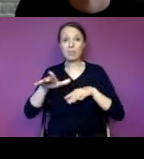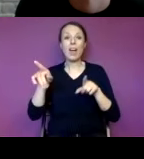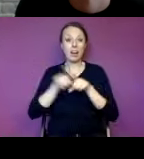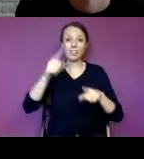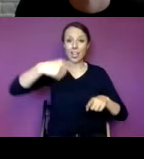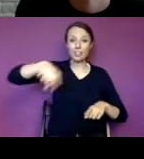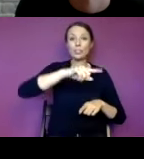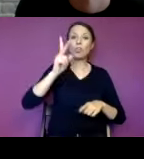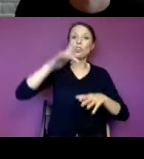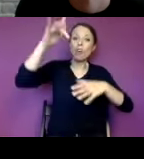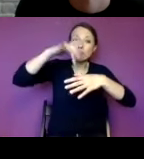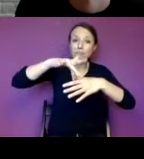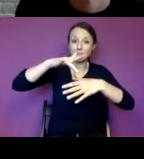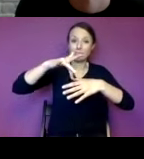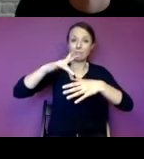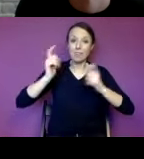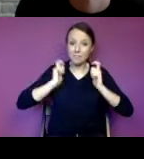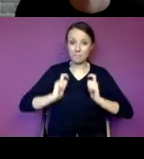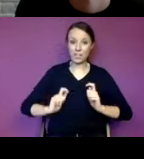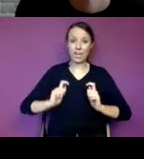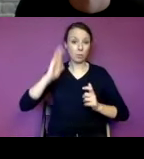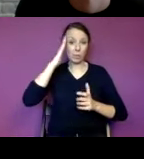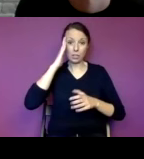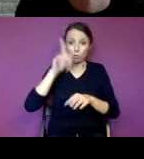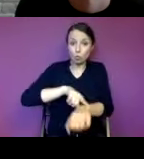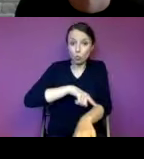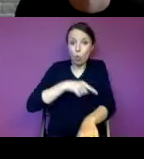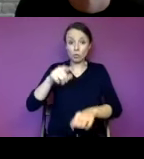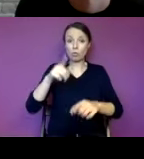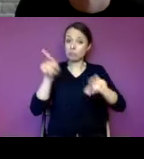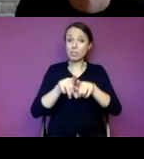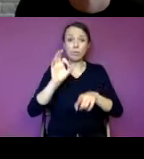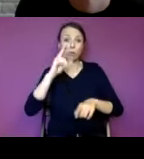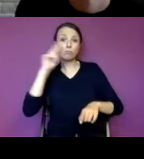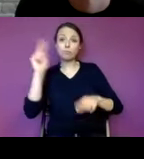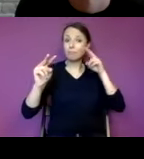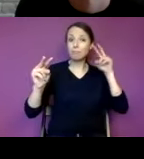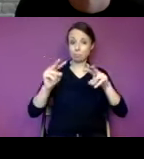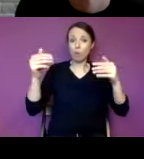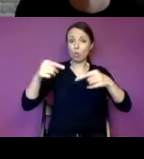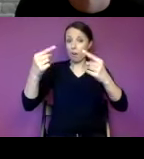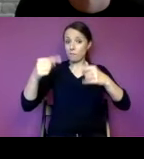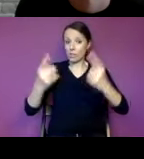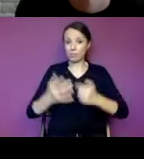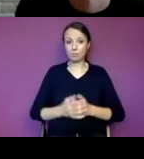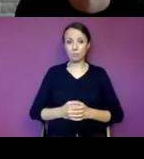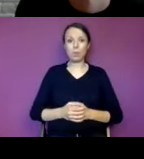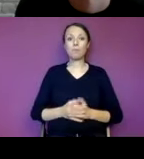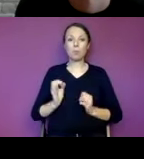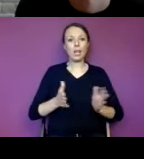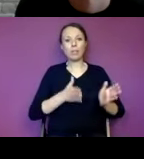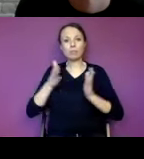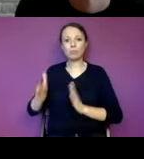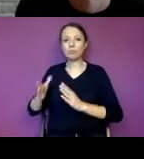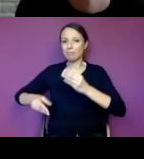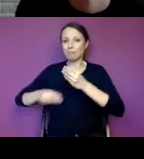mieszkańców, którzy są tam od dłuższego czasu. Ale no tak, chciałam nawiązać do tej anegdoty o sidingu,